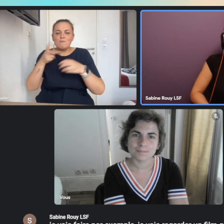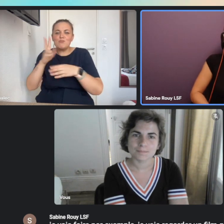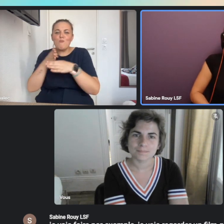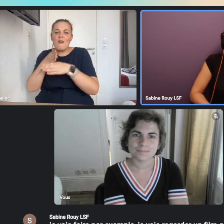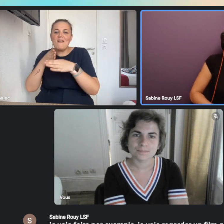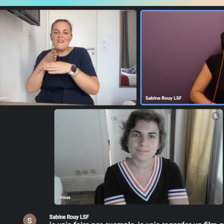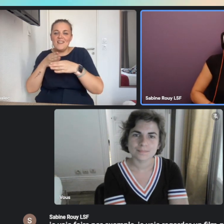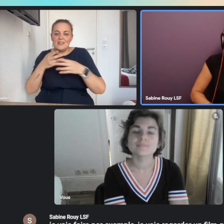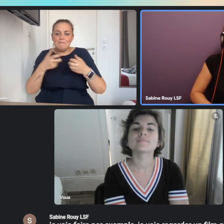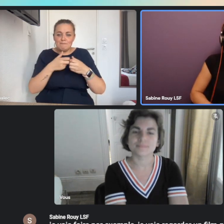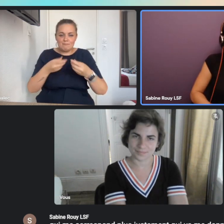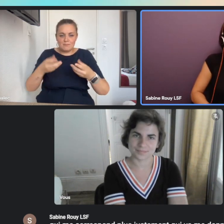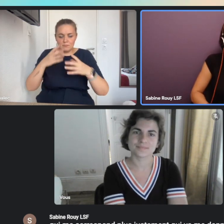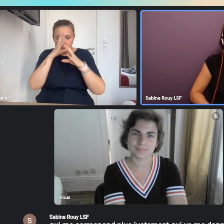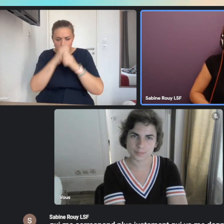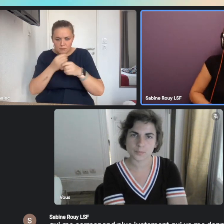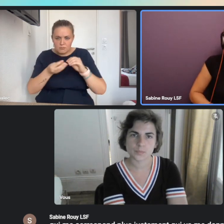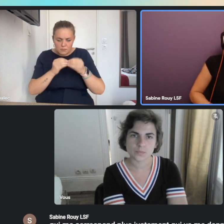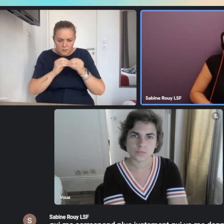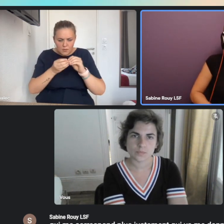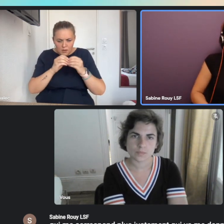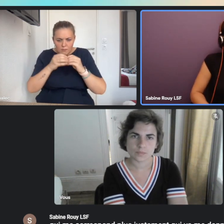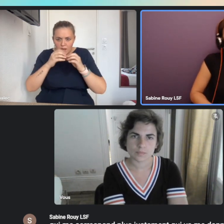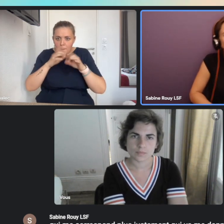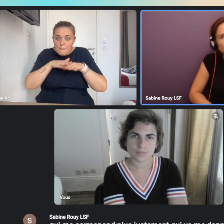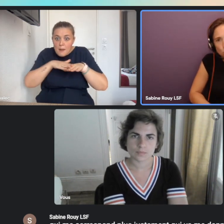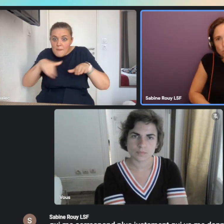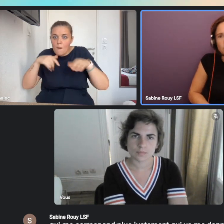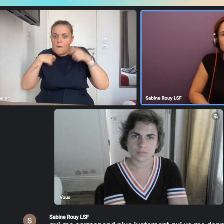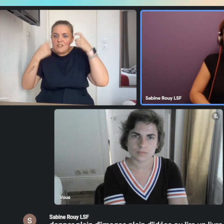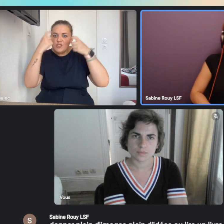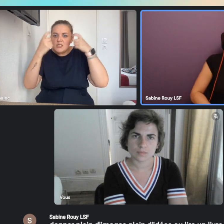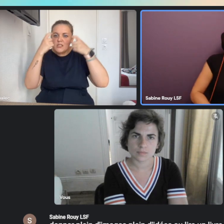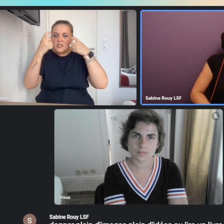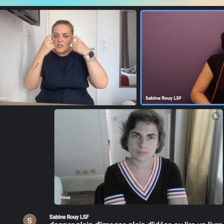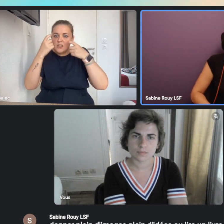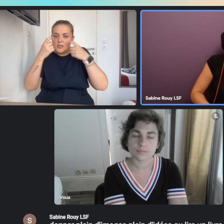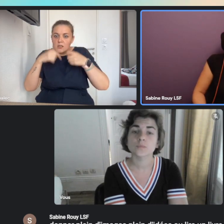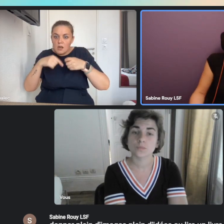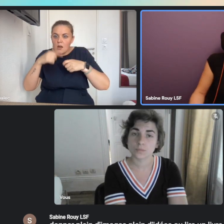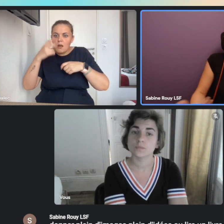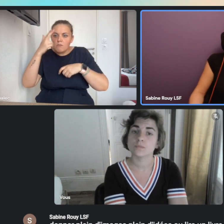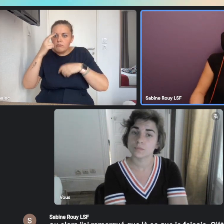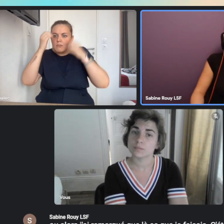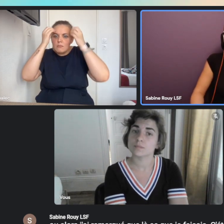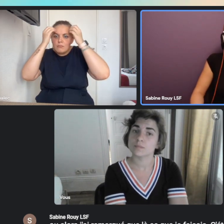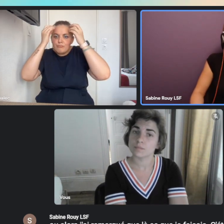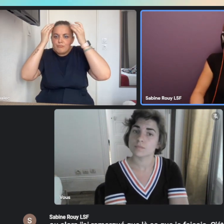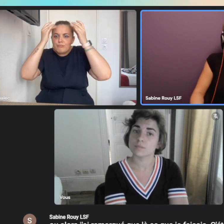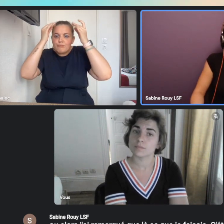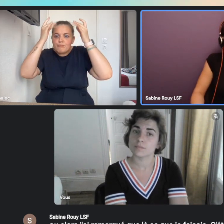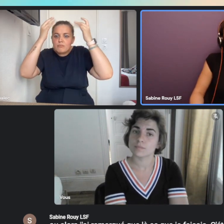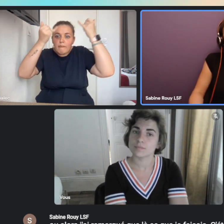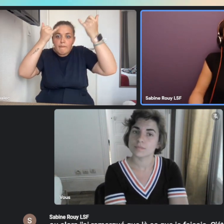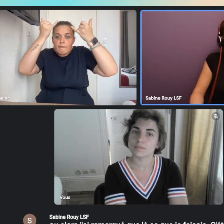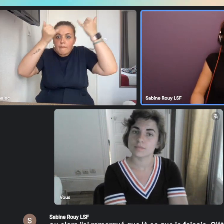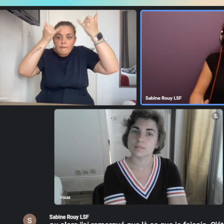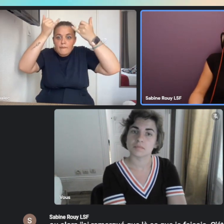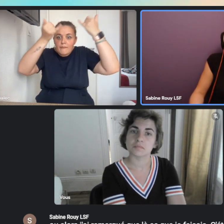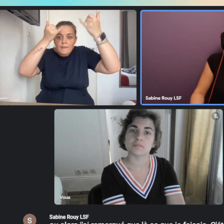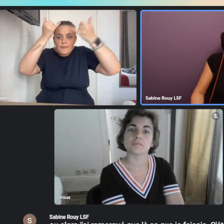donc des maquettes, c'est-à-dire que, par exemple, des choses en bois. Ça me permettait de me concentrer sur quelque chose et en parallèle, du coup, je réfléchis et là,